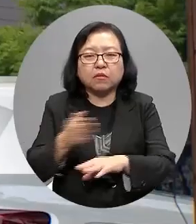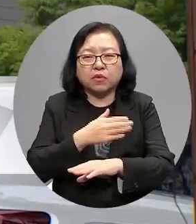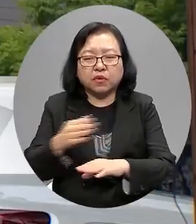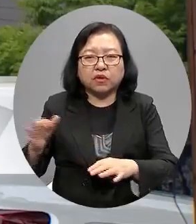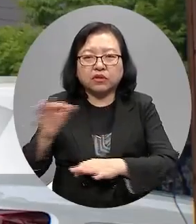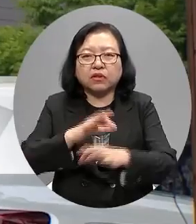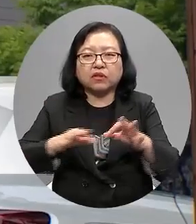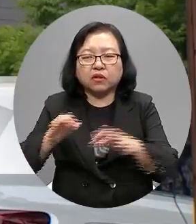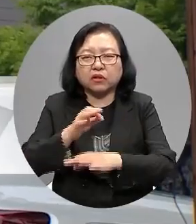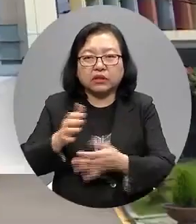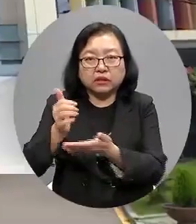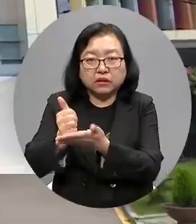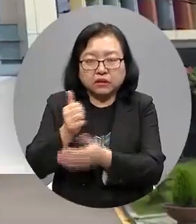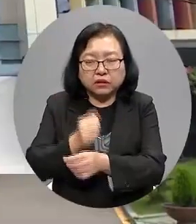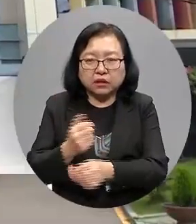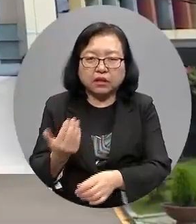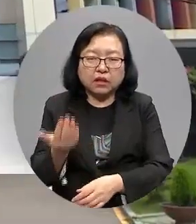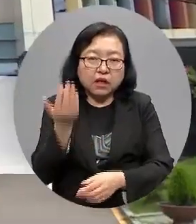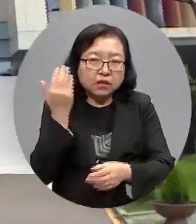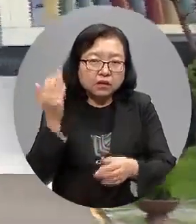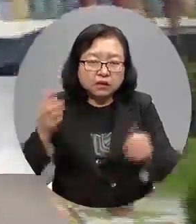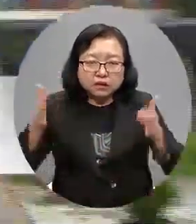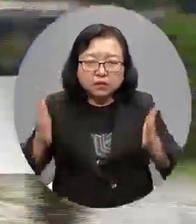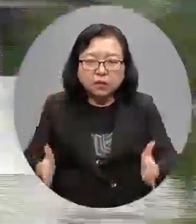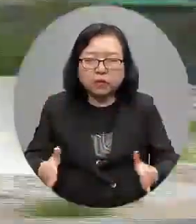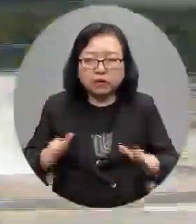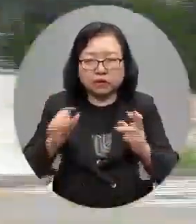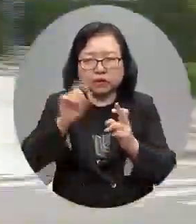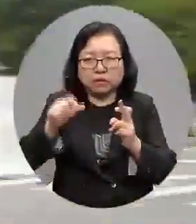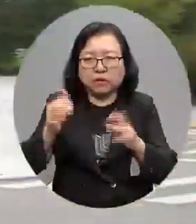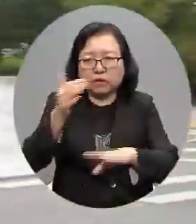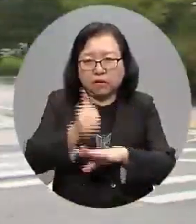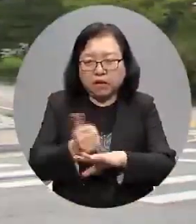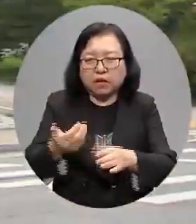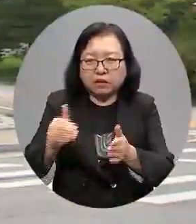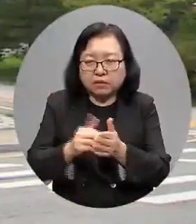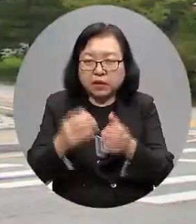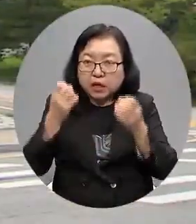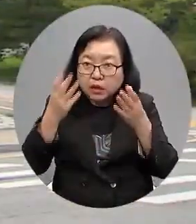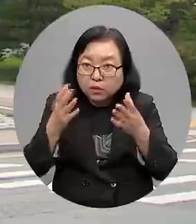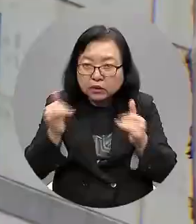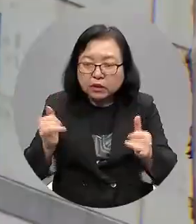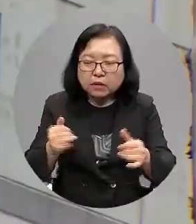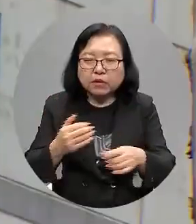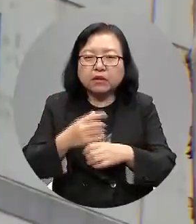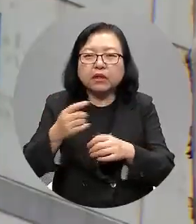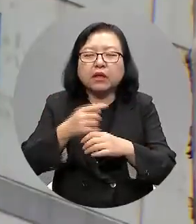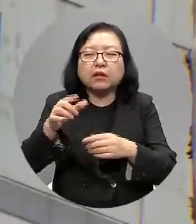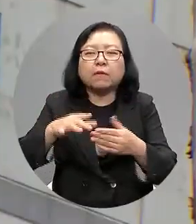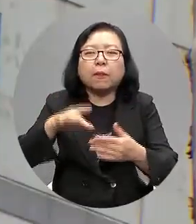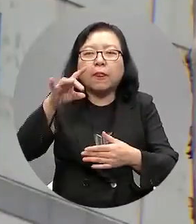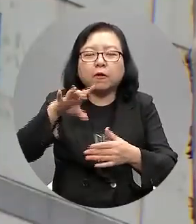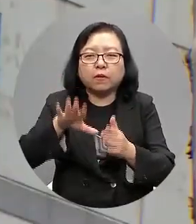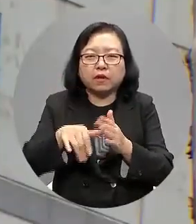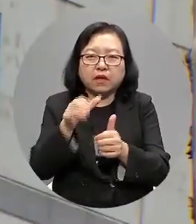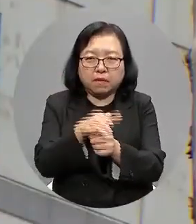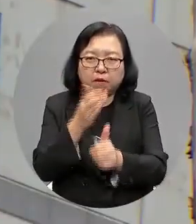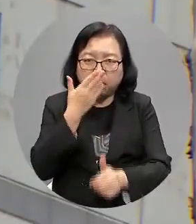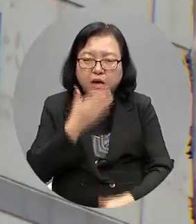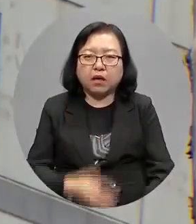경제자유구역청은 전임자 임기가 올해 말까지 여서 신임 청장은 내년 초에나 임명에 가능합니다